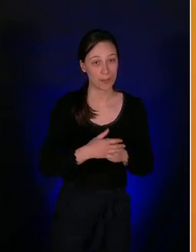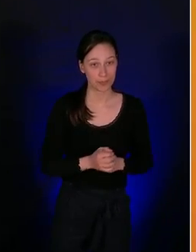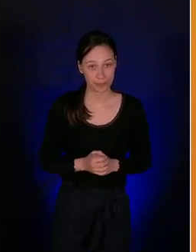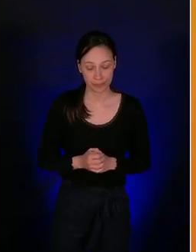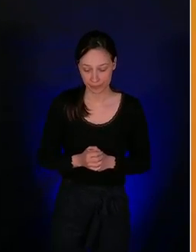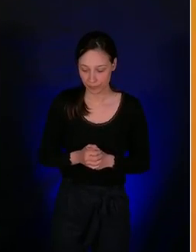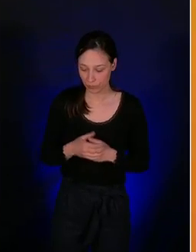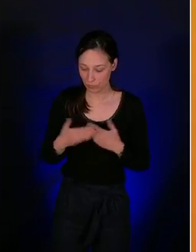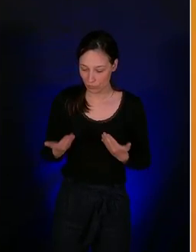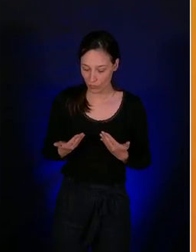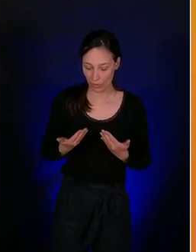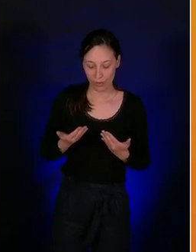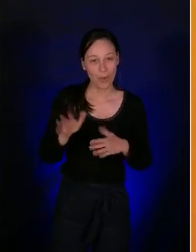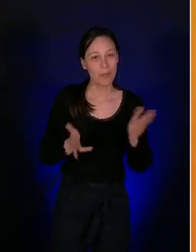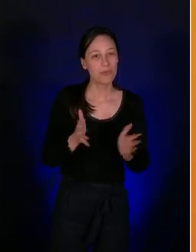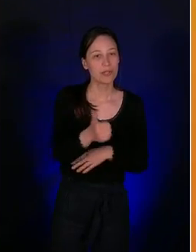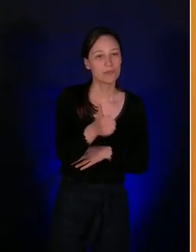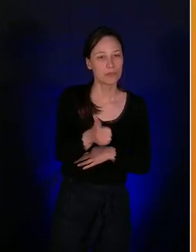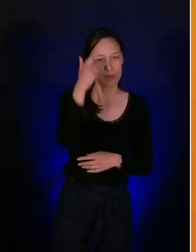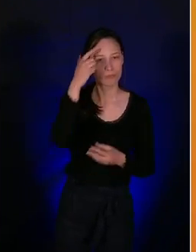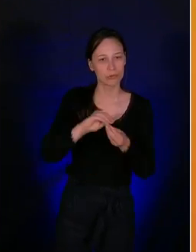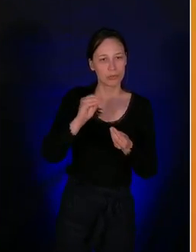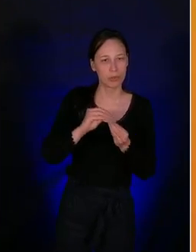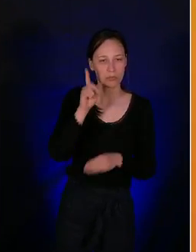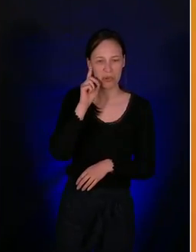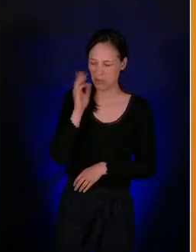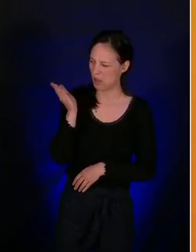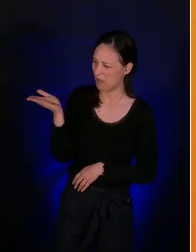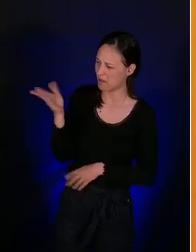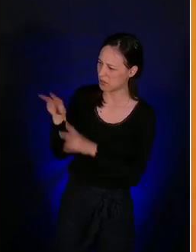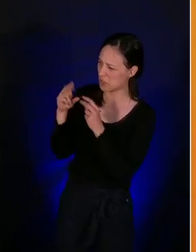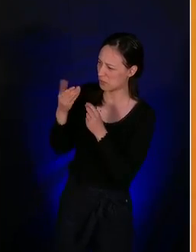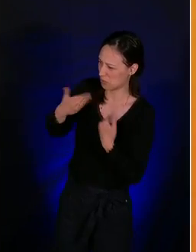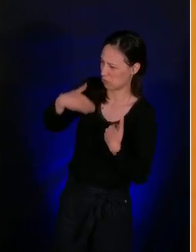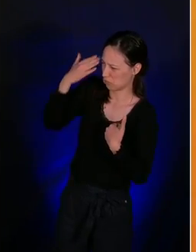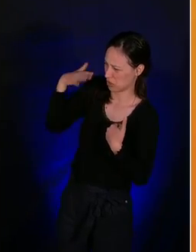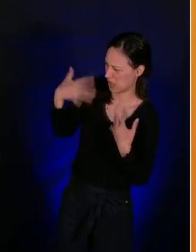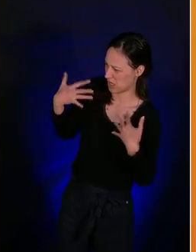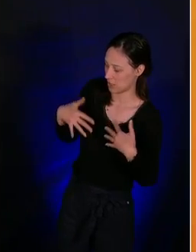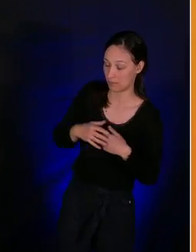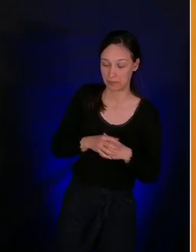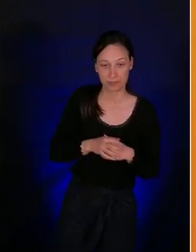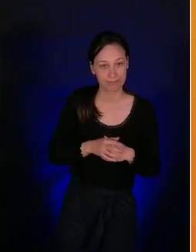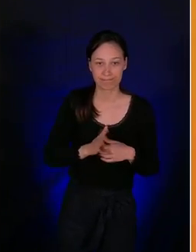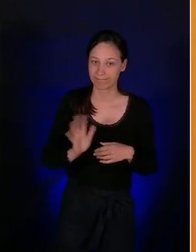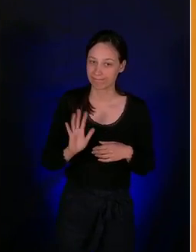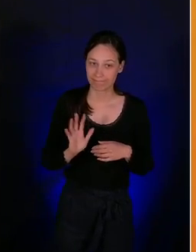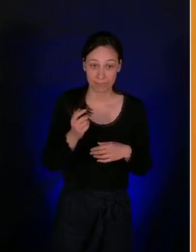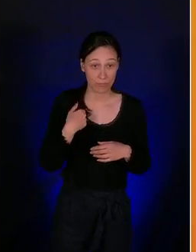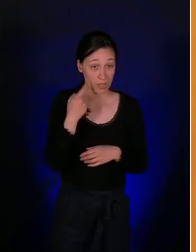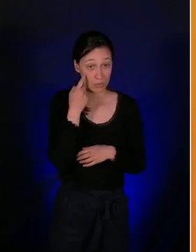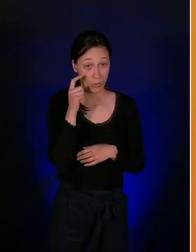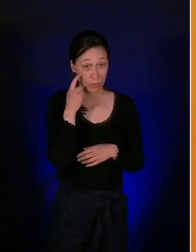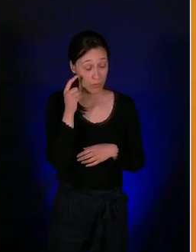cette camarade se sent obligée de nous expliquer ce que nous savons déjà. Eh bien non. Force est de constater que tout le